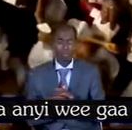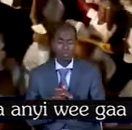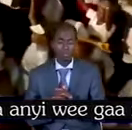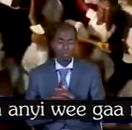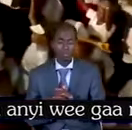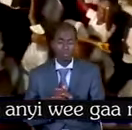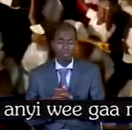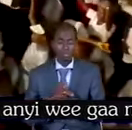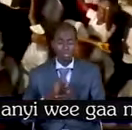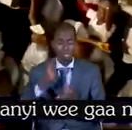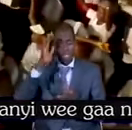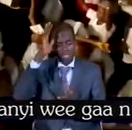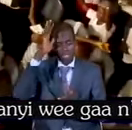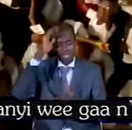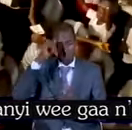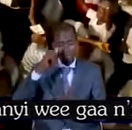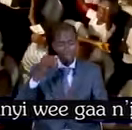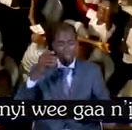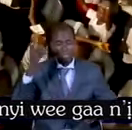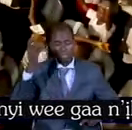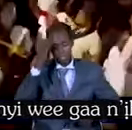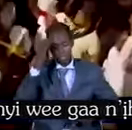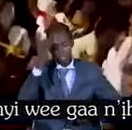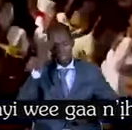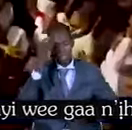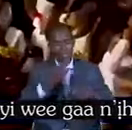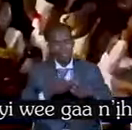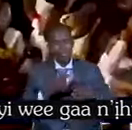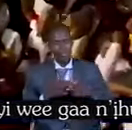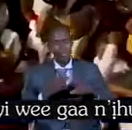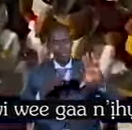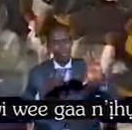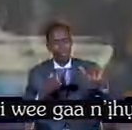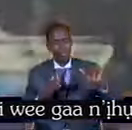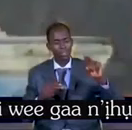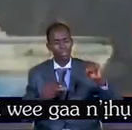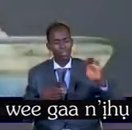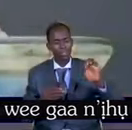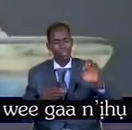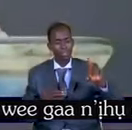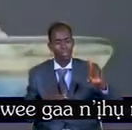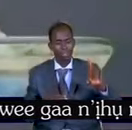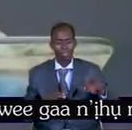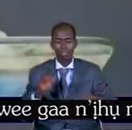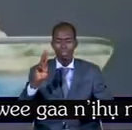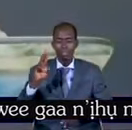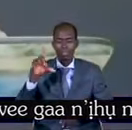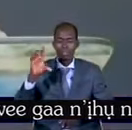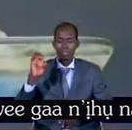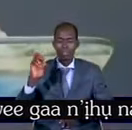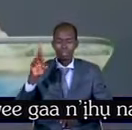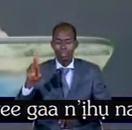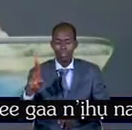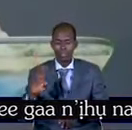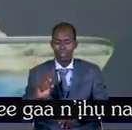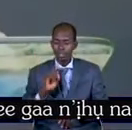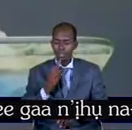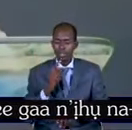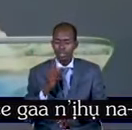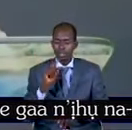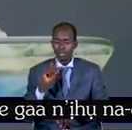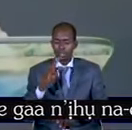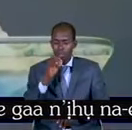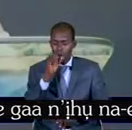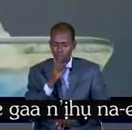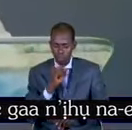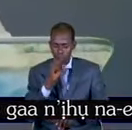Ọrịa nke a sị na adịghị agwọta agwọta, ọrịa kansa, ọrịa onye afọ, ọrịa ụkwara nta, ọrịa